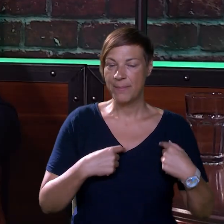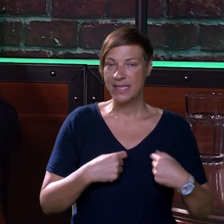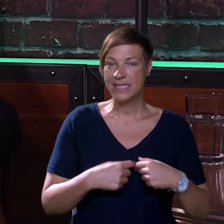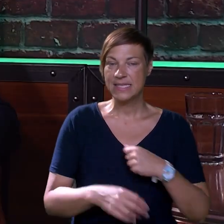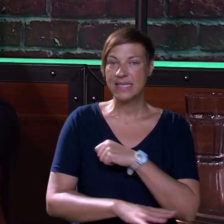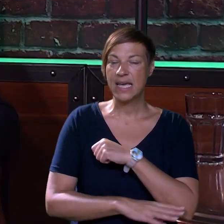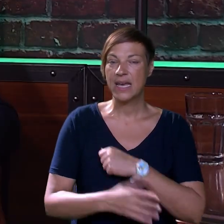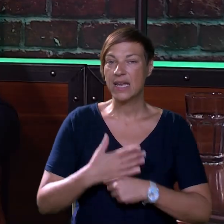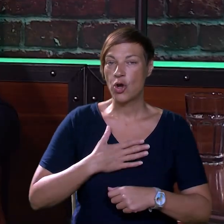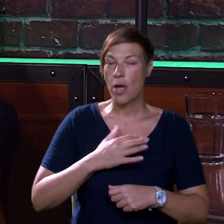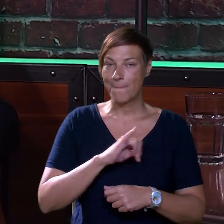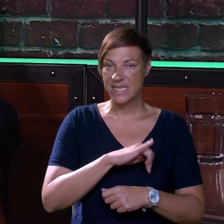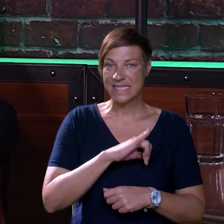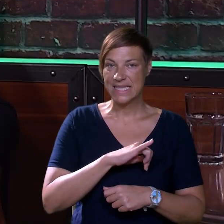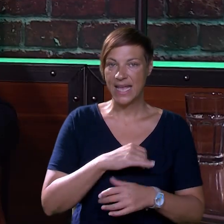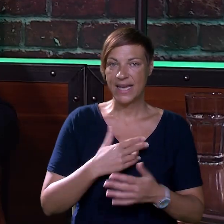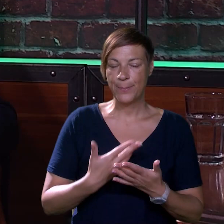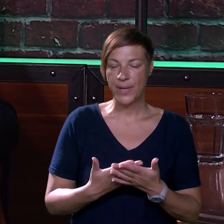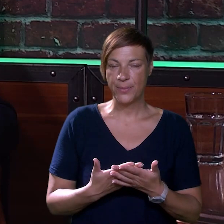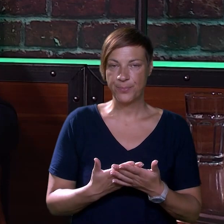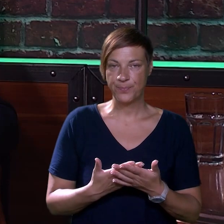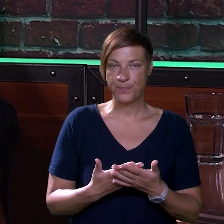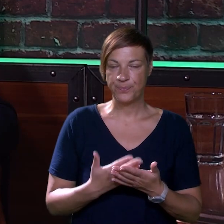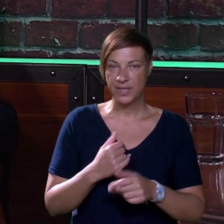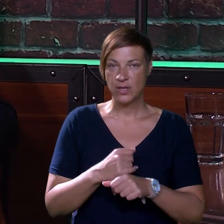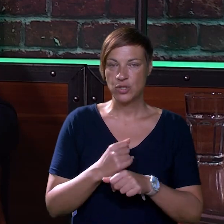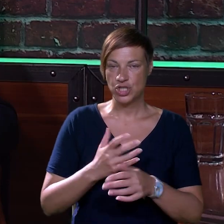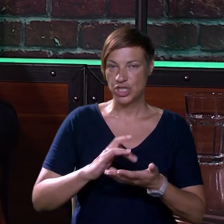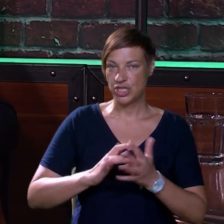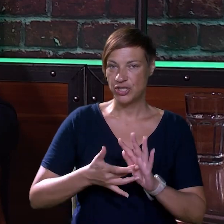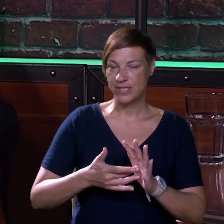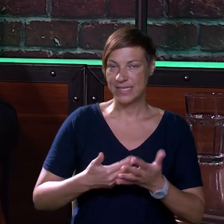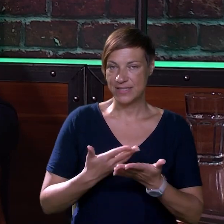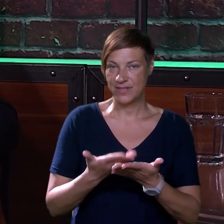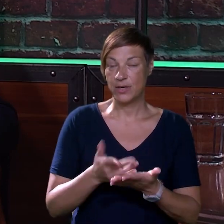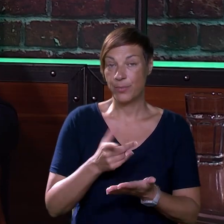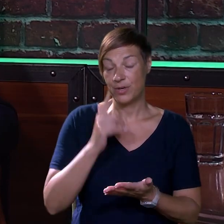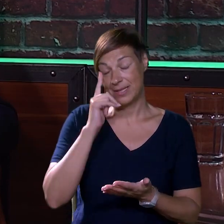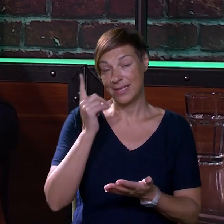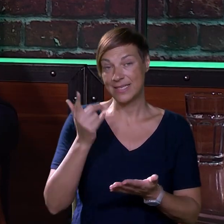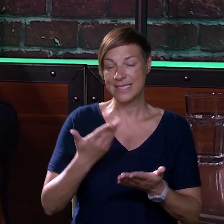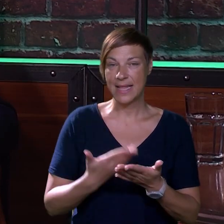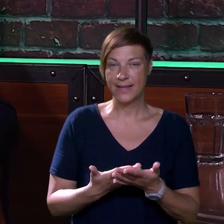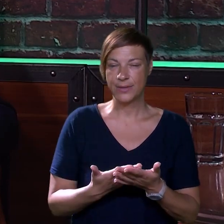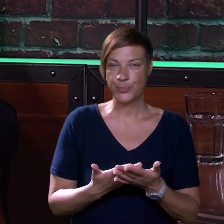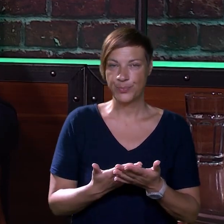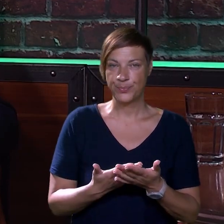grana koja me zanima i učinio sam sve da do nje dođem. Morate znati da